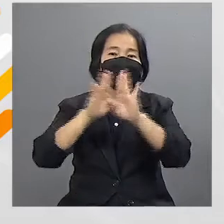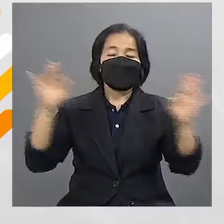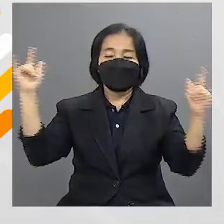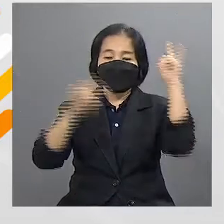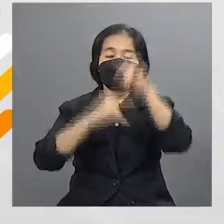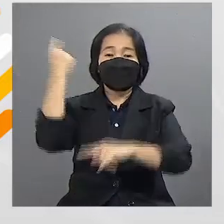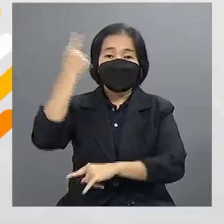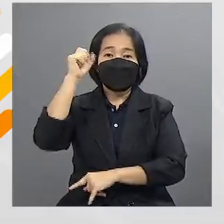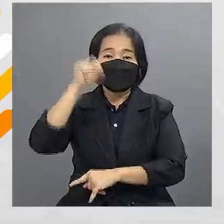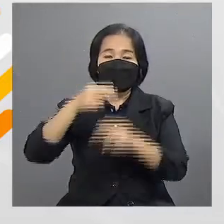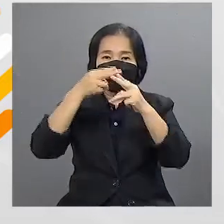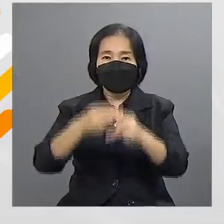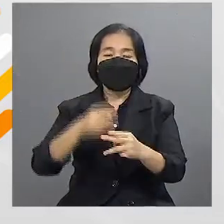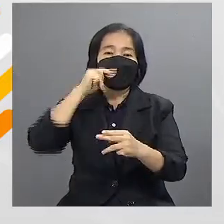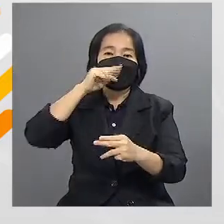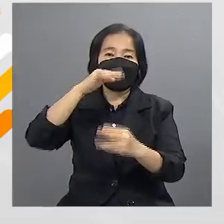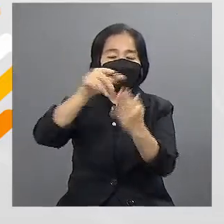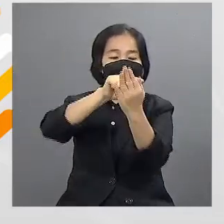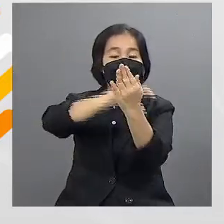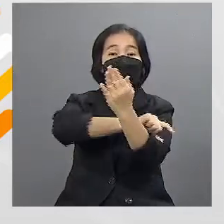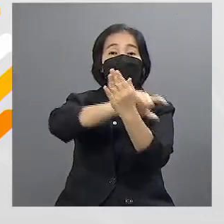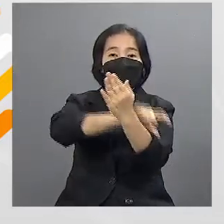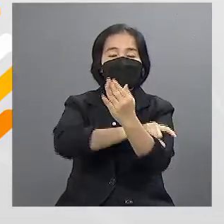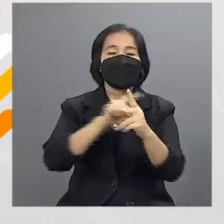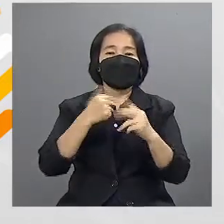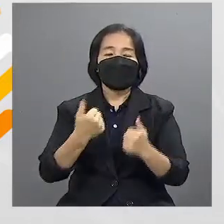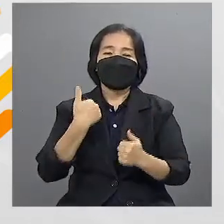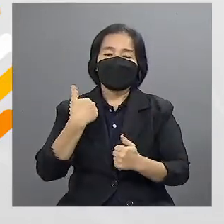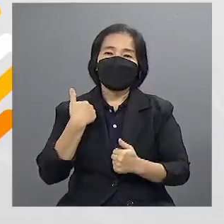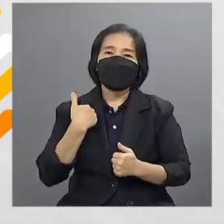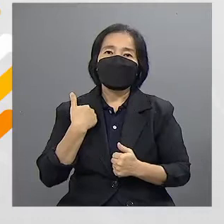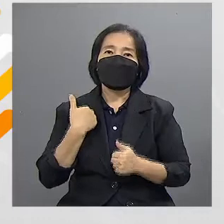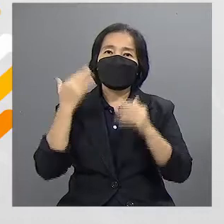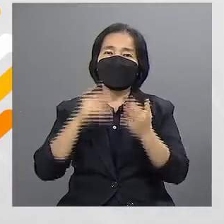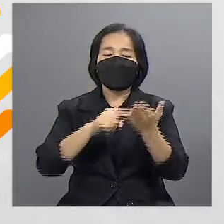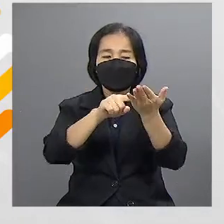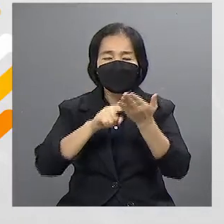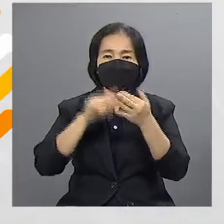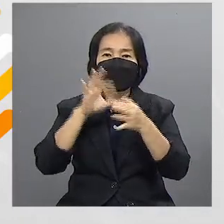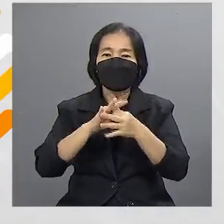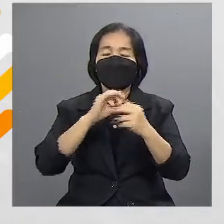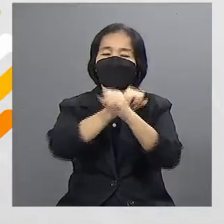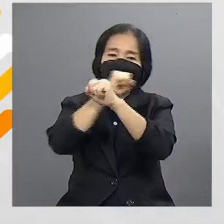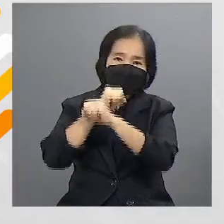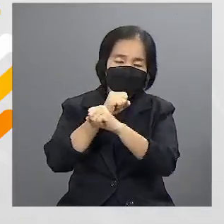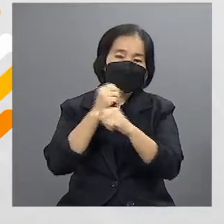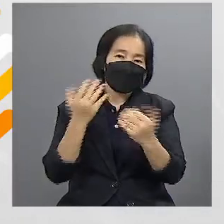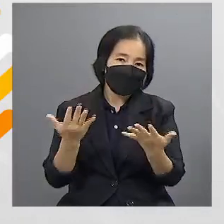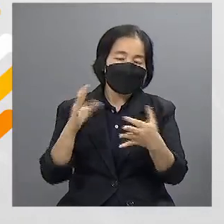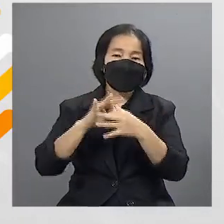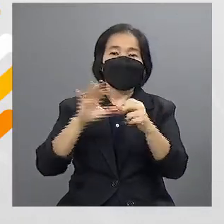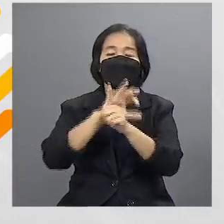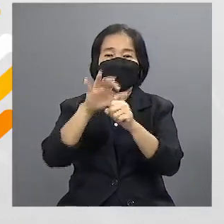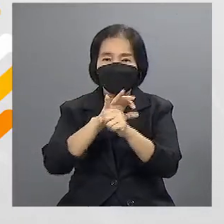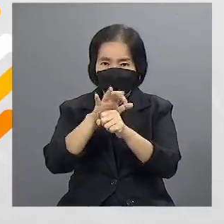ด้นะคะนนถามองยาวๆ เรื่องของขอเสนอในการกู้ชีบการท่เที่ว Beyond and like, COVID19 และเรื่องของเม็ดเง